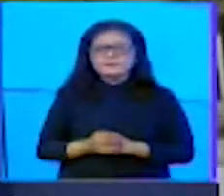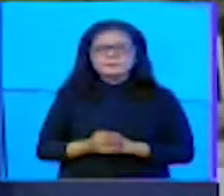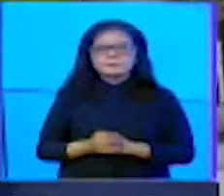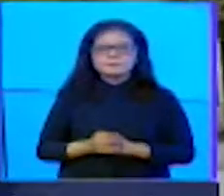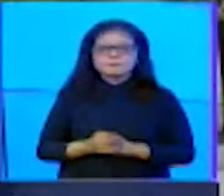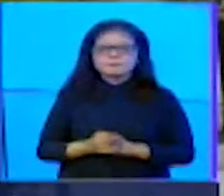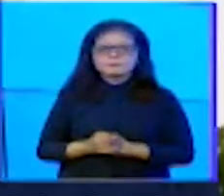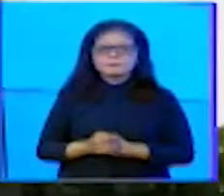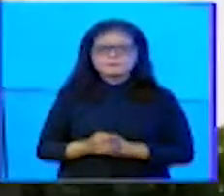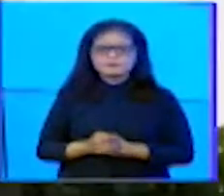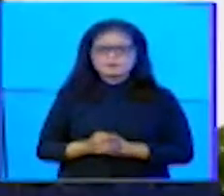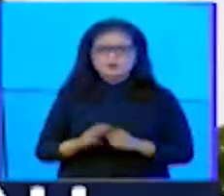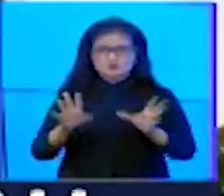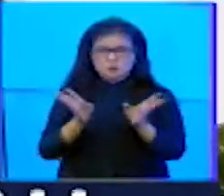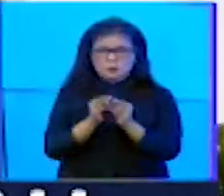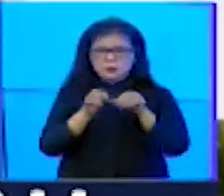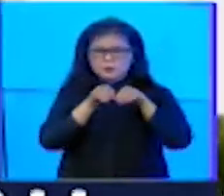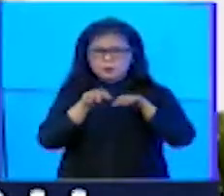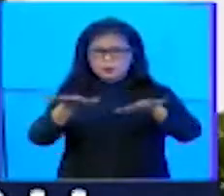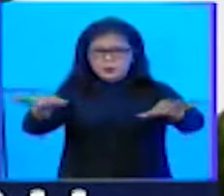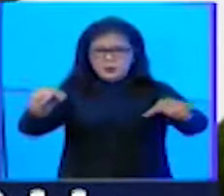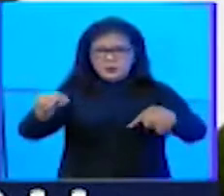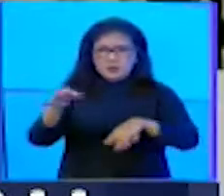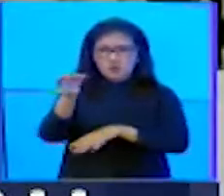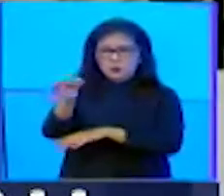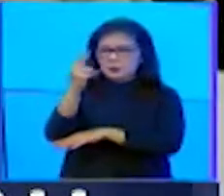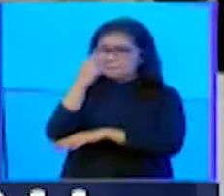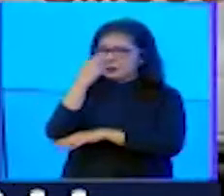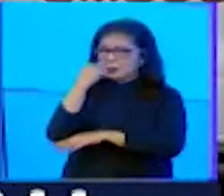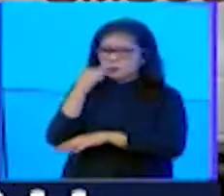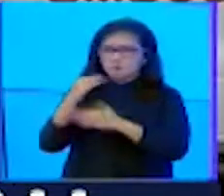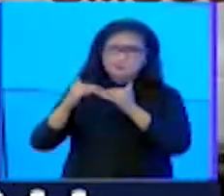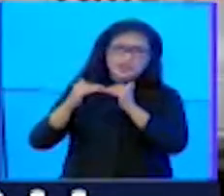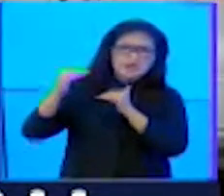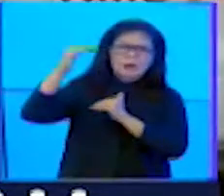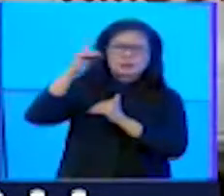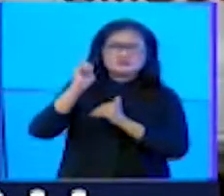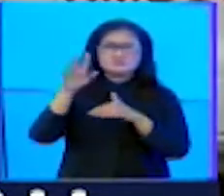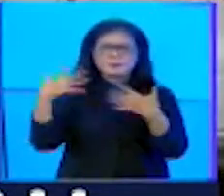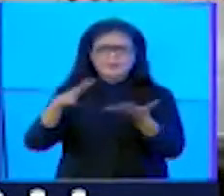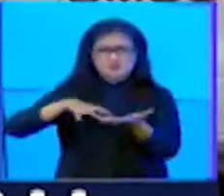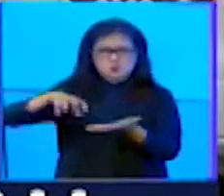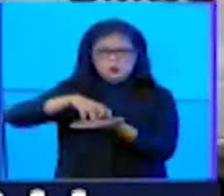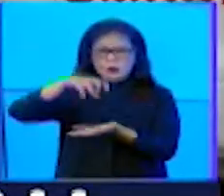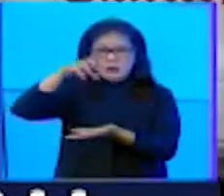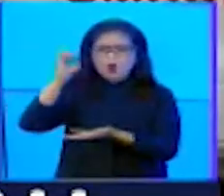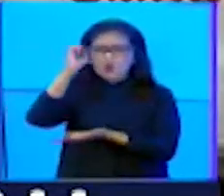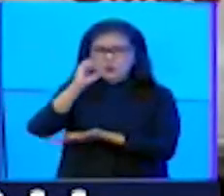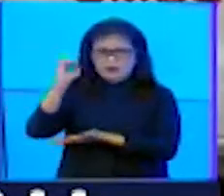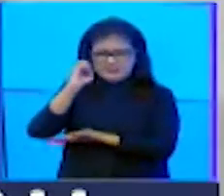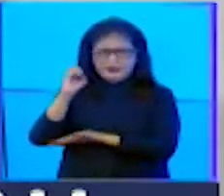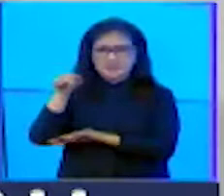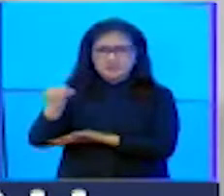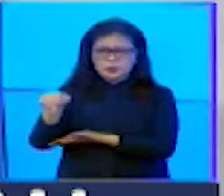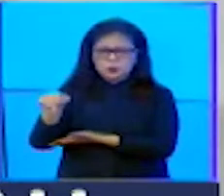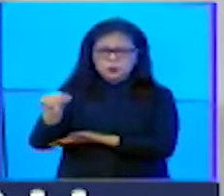Angka penyebaran COVID-19 di kota Bandung terus bertambah. Setelah sempat menempati posisi oranye, ibu kota provinsi Jawa Barat ini kembali masuk ke level